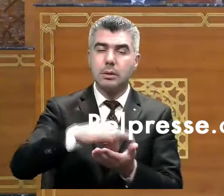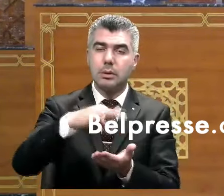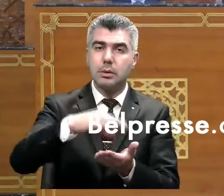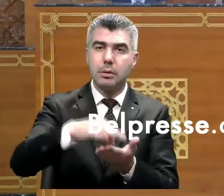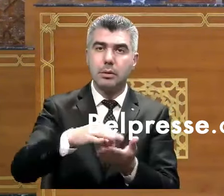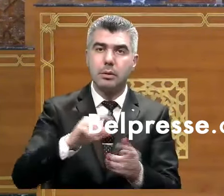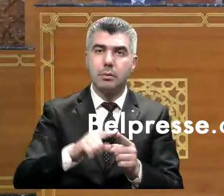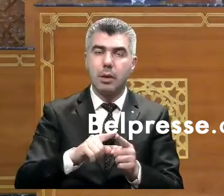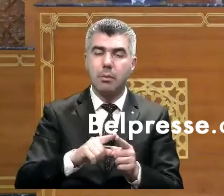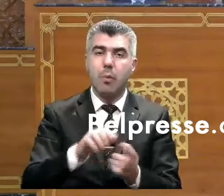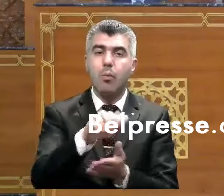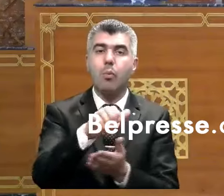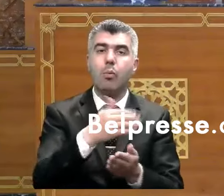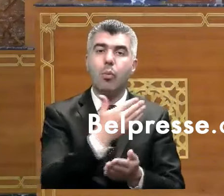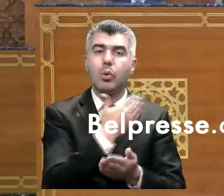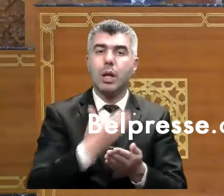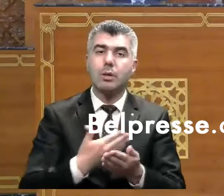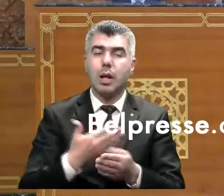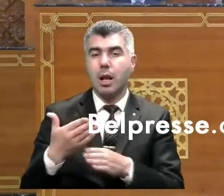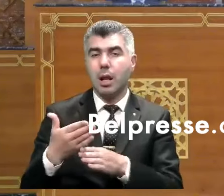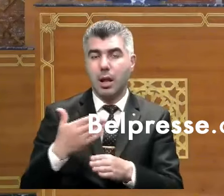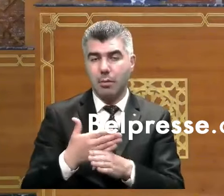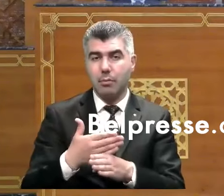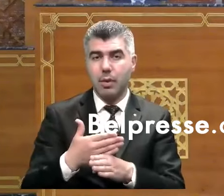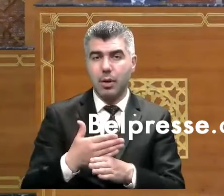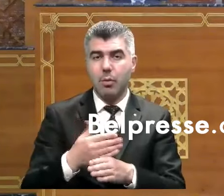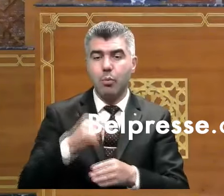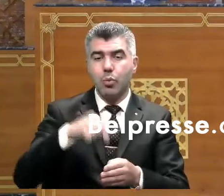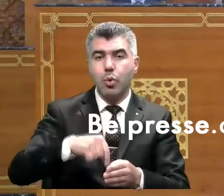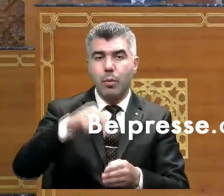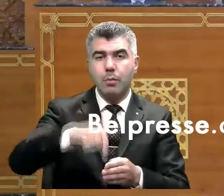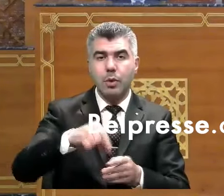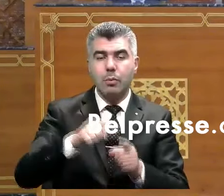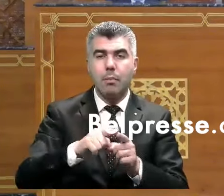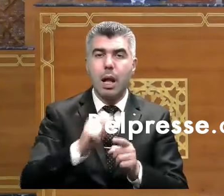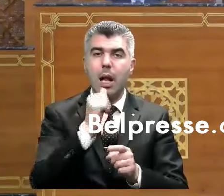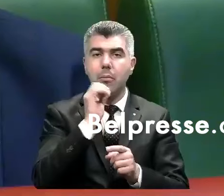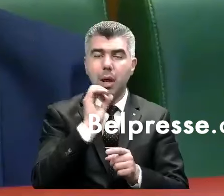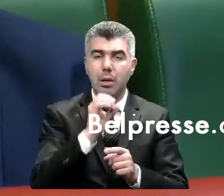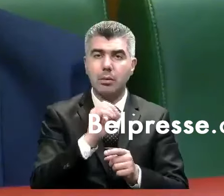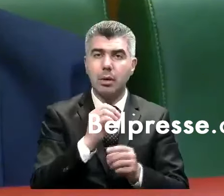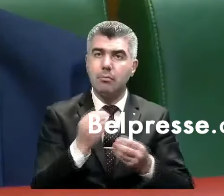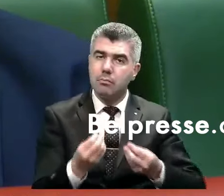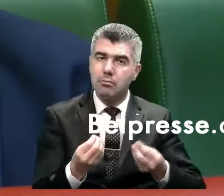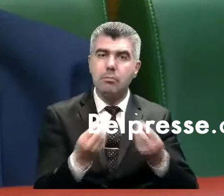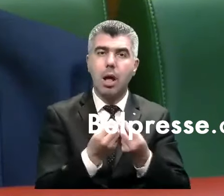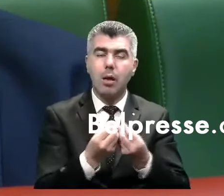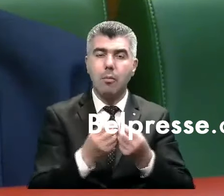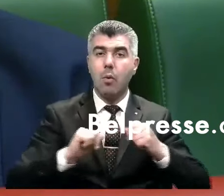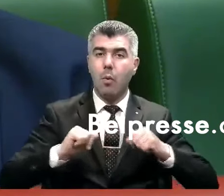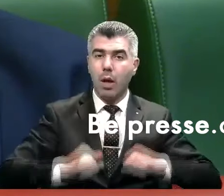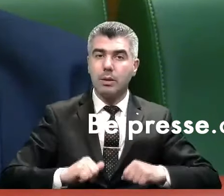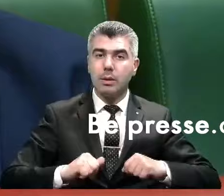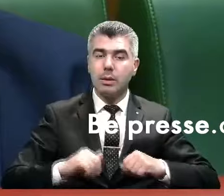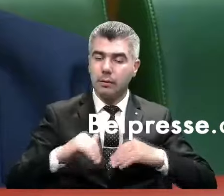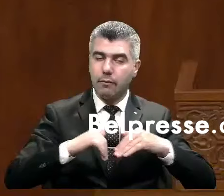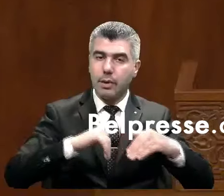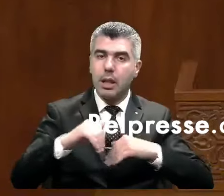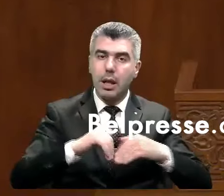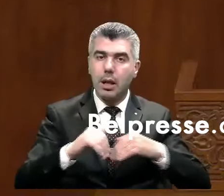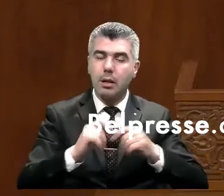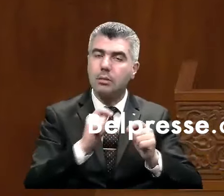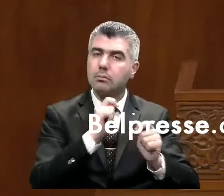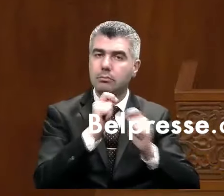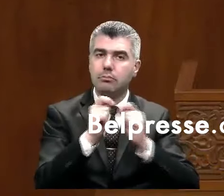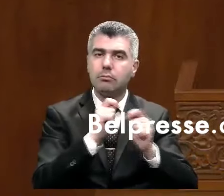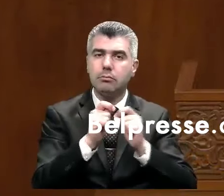المستشار المحترم بالنسبه للاتقاء المائيه ف انا مع السيد وزير التجهيز احنا ذكرنا ه